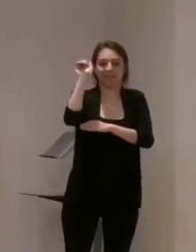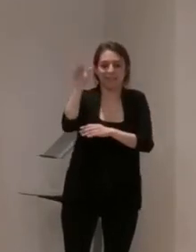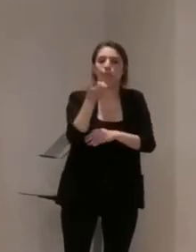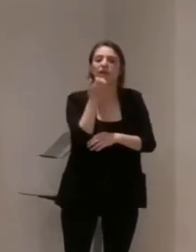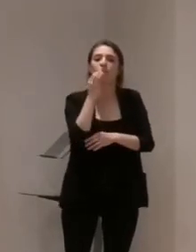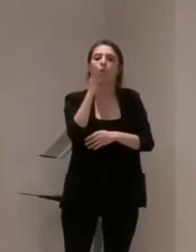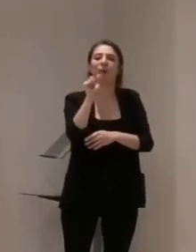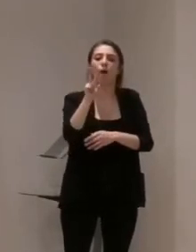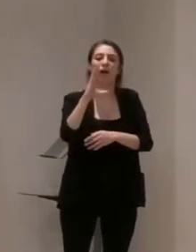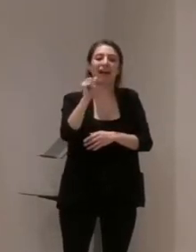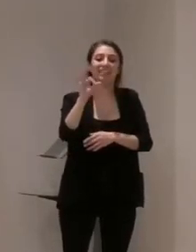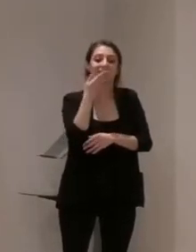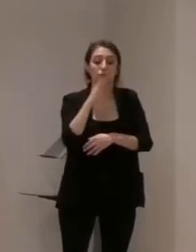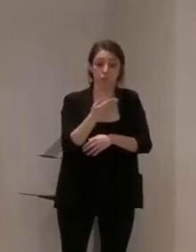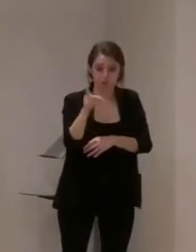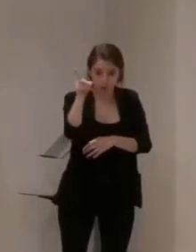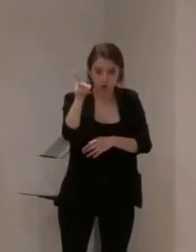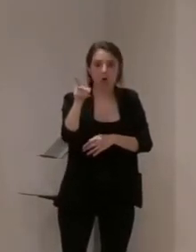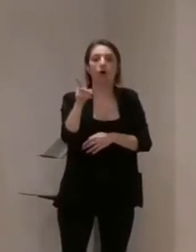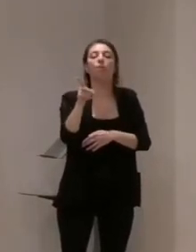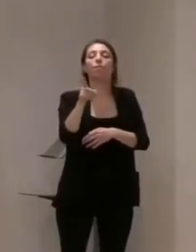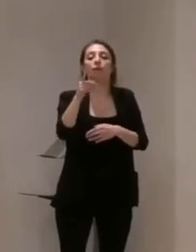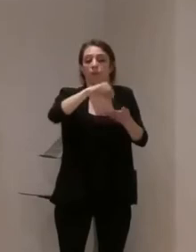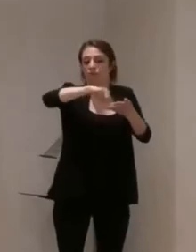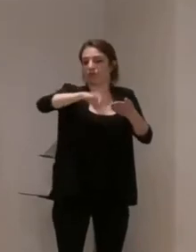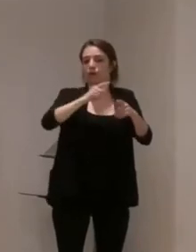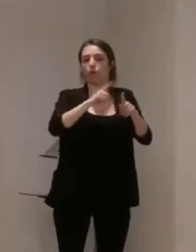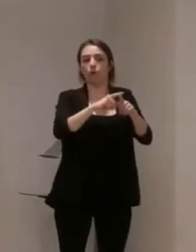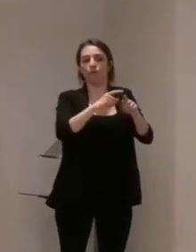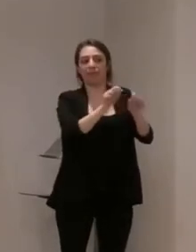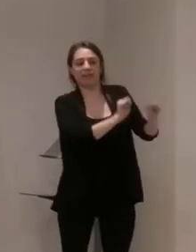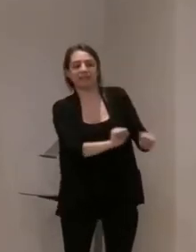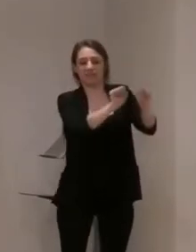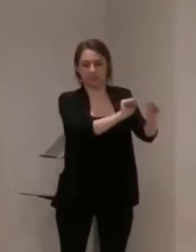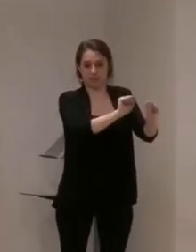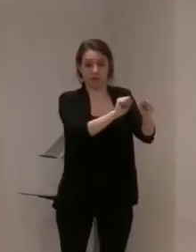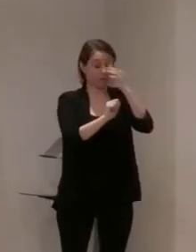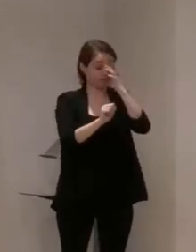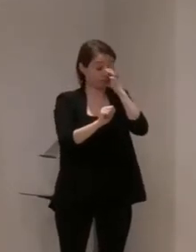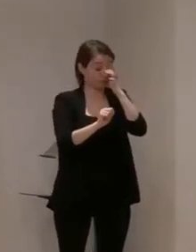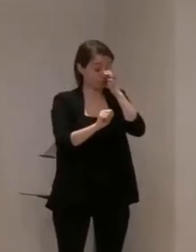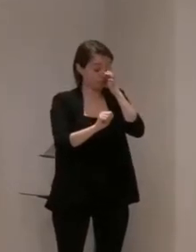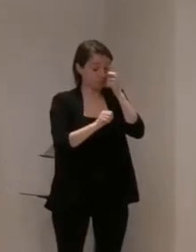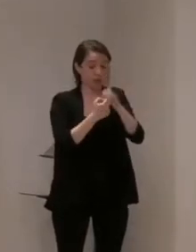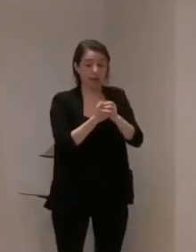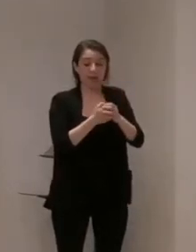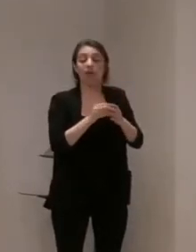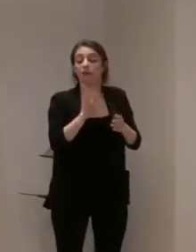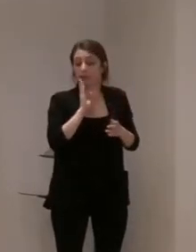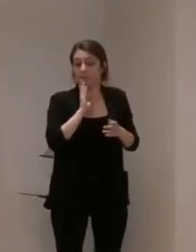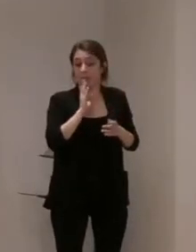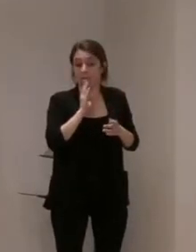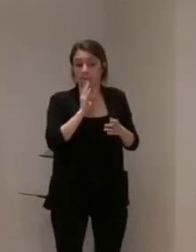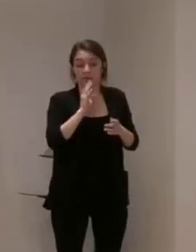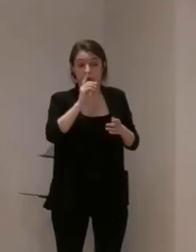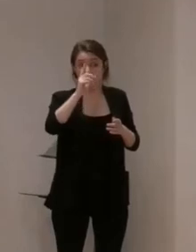Casals, molta gent doncs, va signar. Doncs la policia de Barcelona va fer un informe gairebé clavat